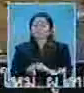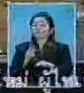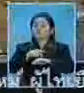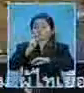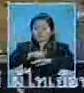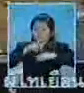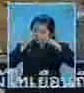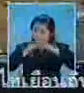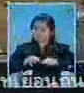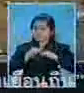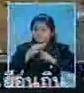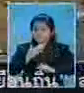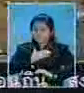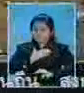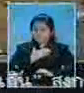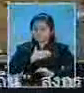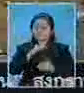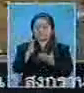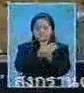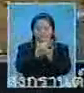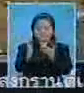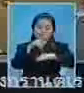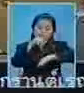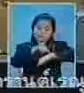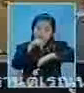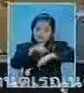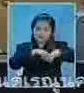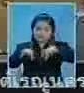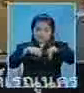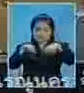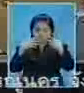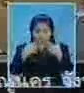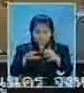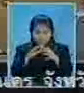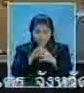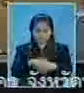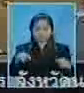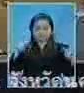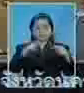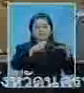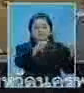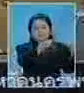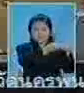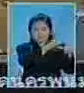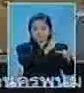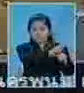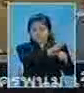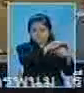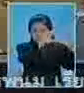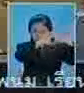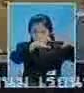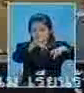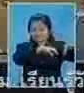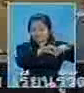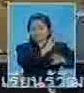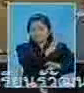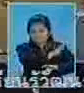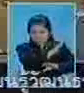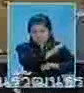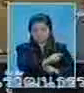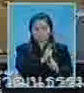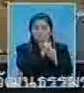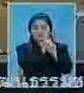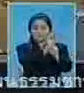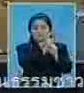ใช้คือเราแบ่งเวลากันบริหารเวลากันคณะรัฐมนตรีเขาก็บริหารจัดการของเขาก็เป็นสิทธิ์